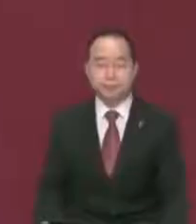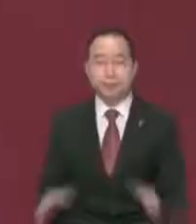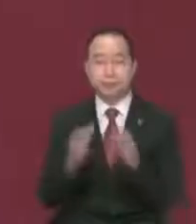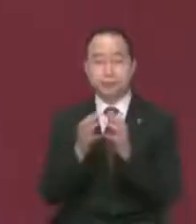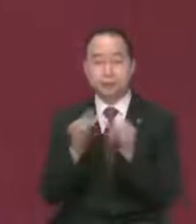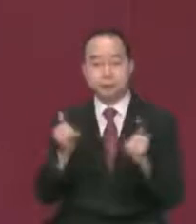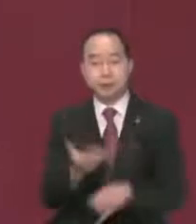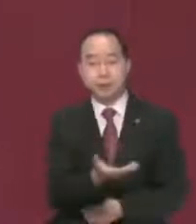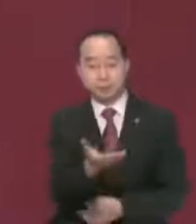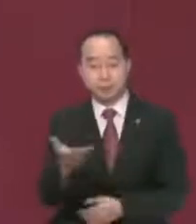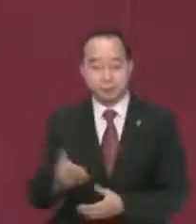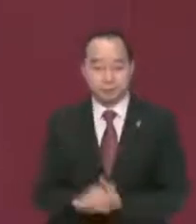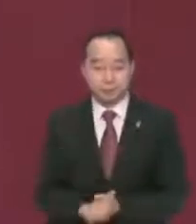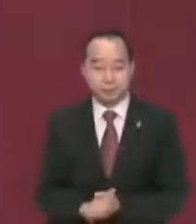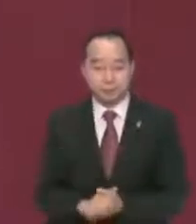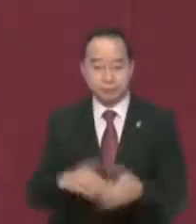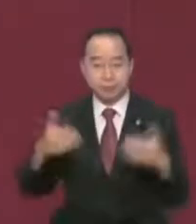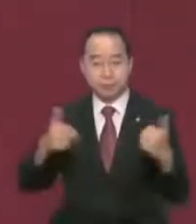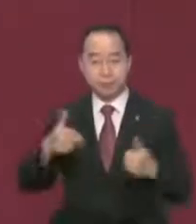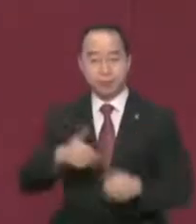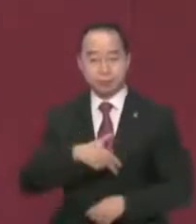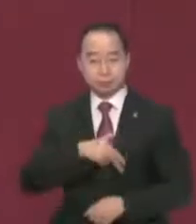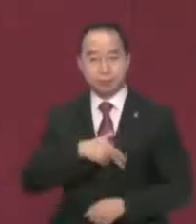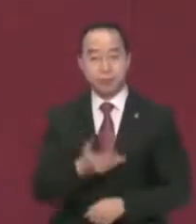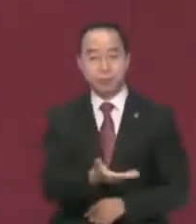국민 여러분, 의원님 여러분,